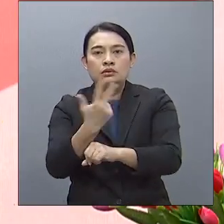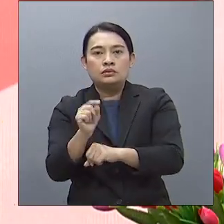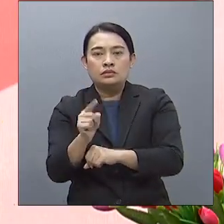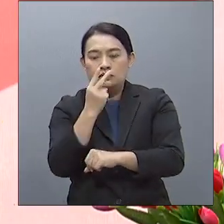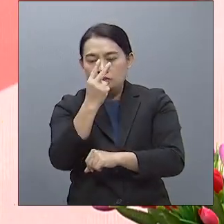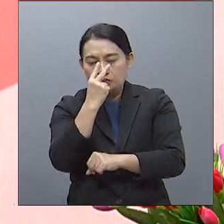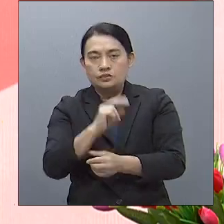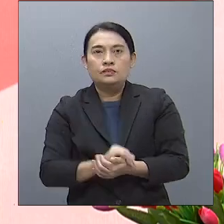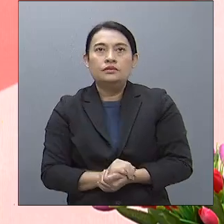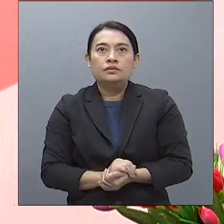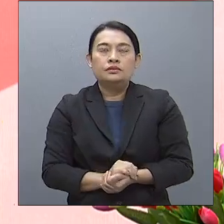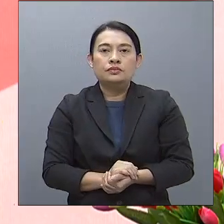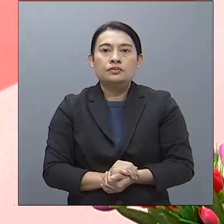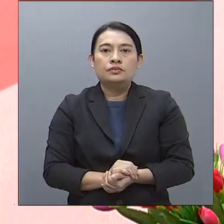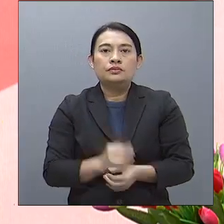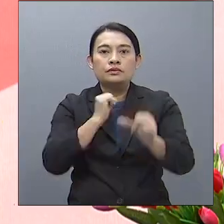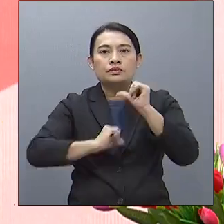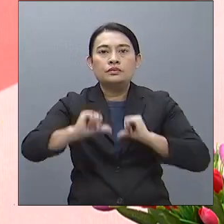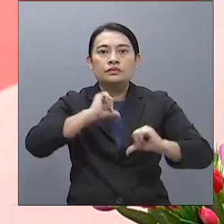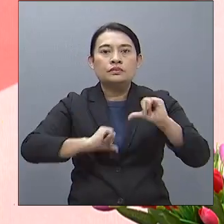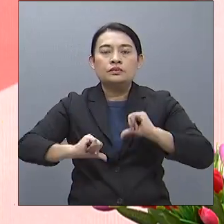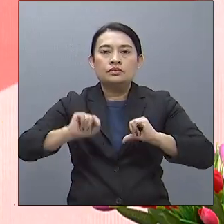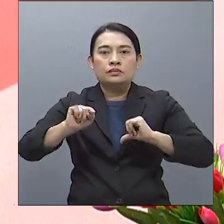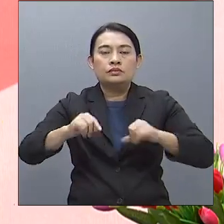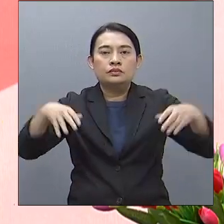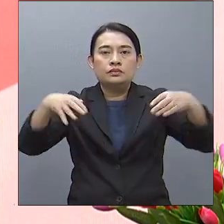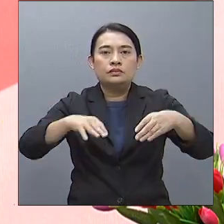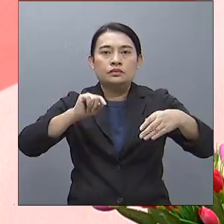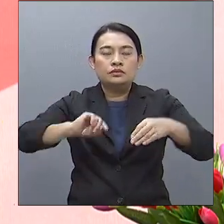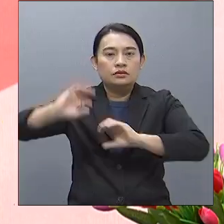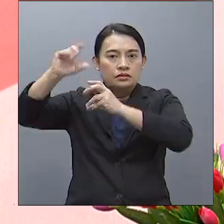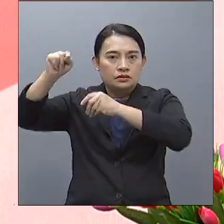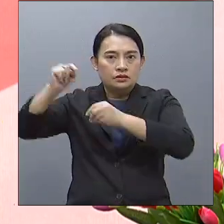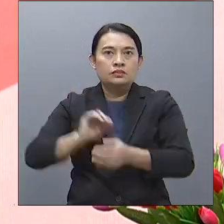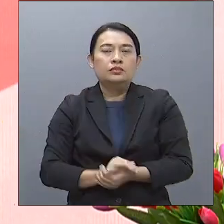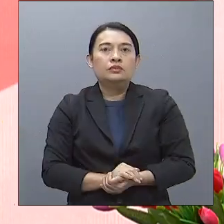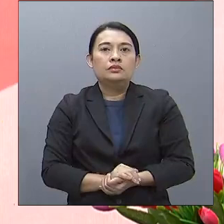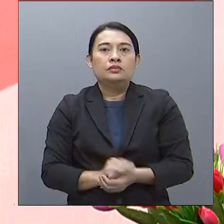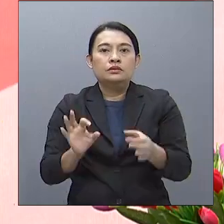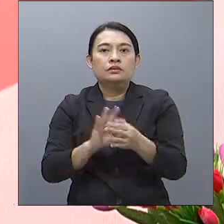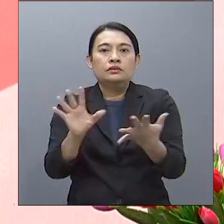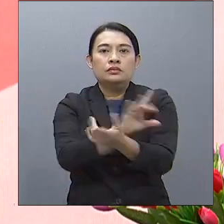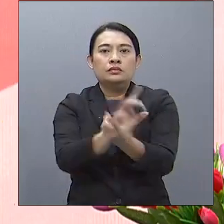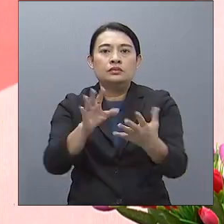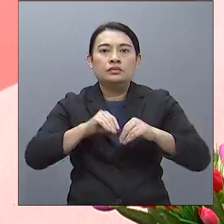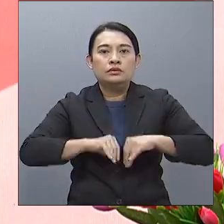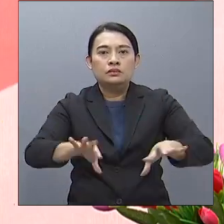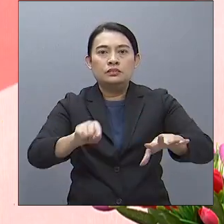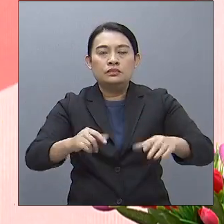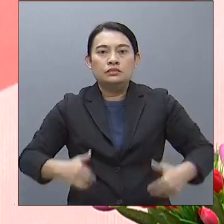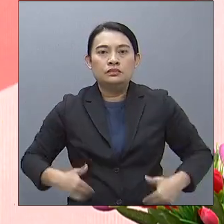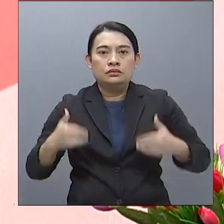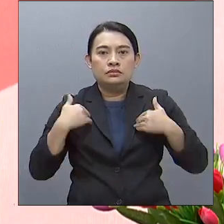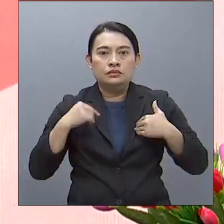ไปดูละครโทรทัศน์ชุดฮัลโหลไทยแลนด์นะครับที่เป็นสื่อที่จะเผยแพร่วัฒนธรรมศิลปะรวมถึงวิถีชีวิตประเ